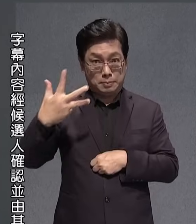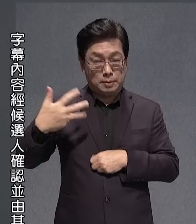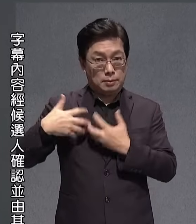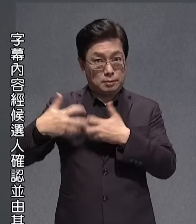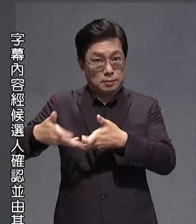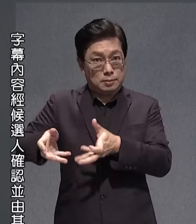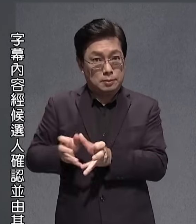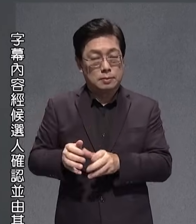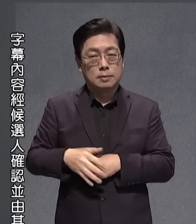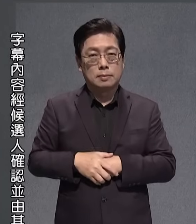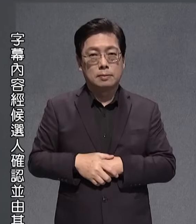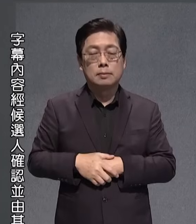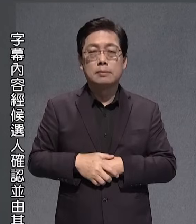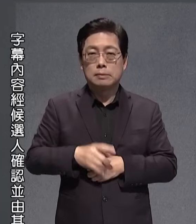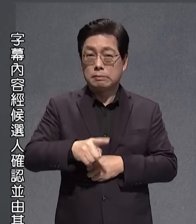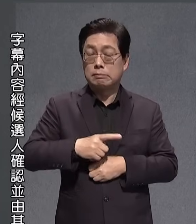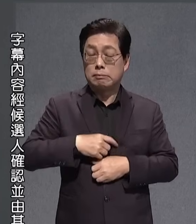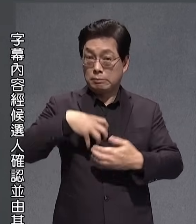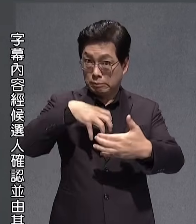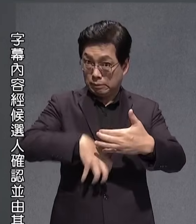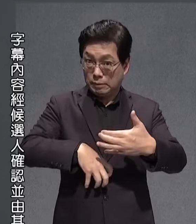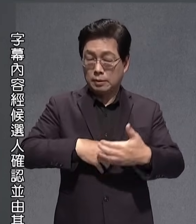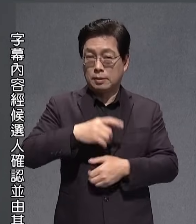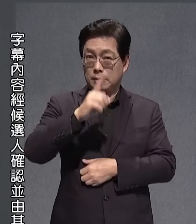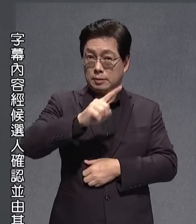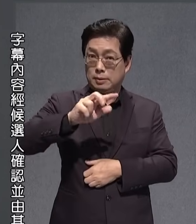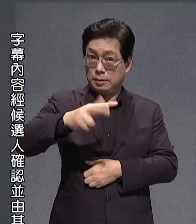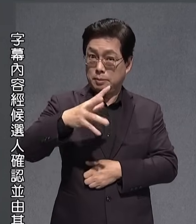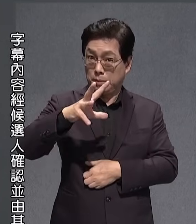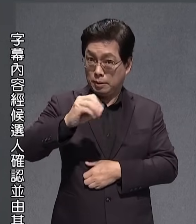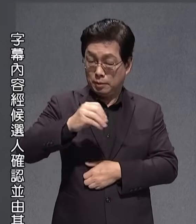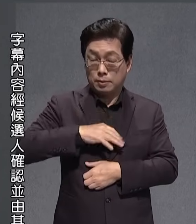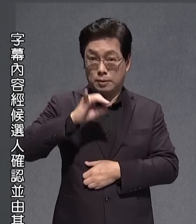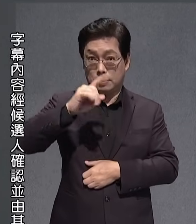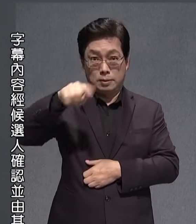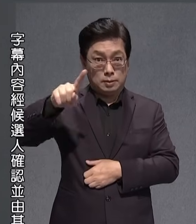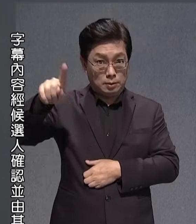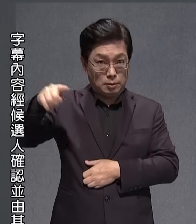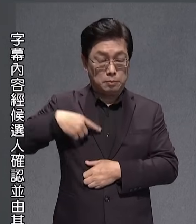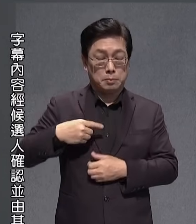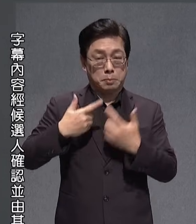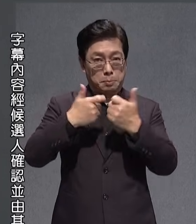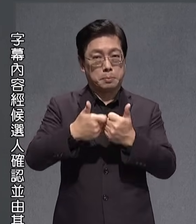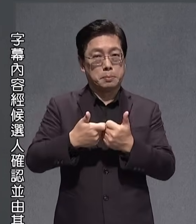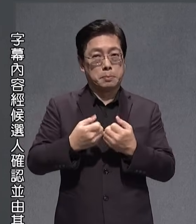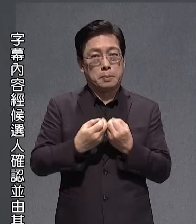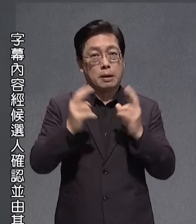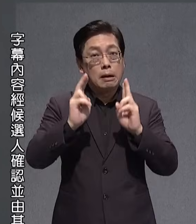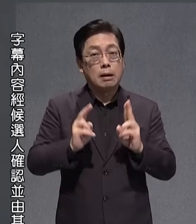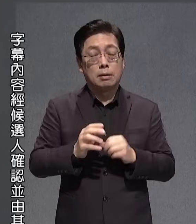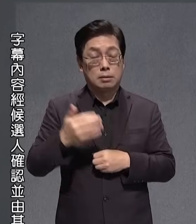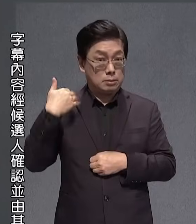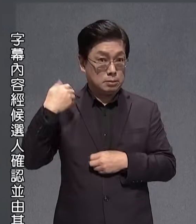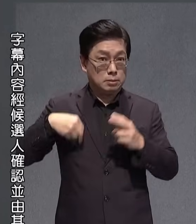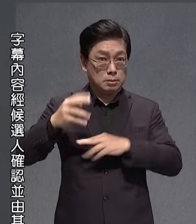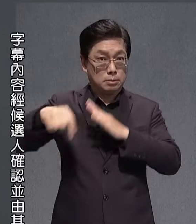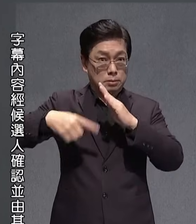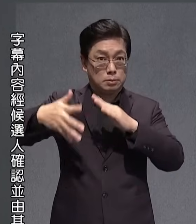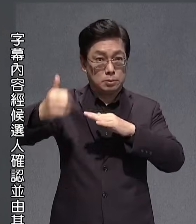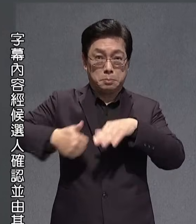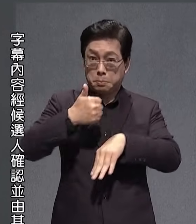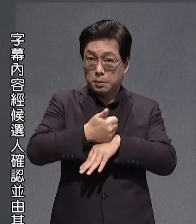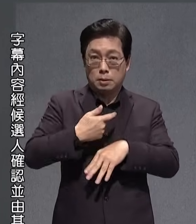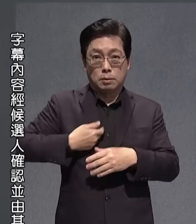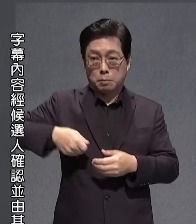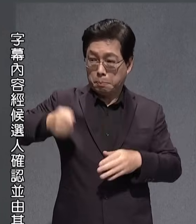组，提供建制了1700万千瓦的装置容量。清德在当行政院长的时候，也核